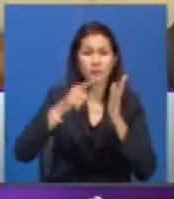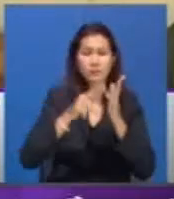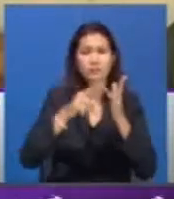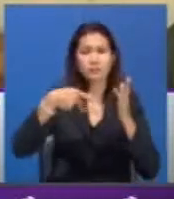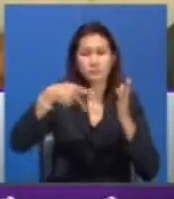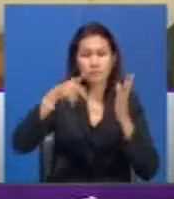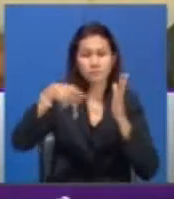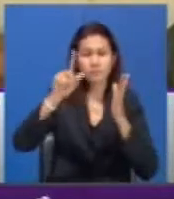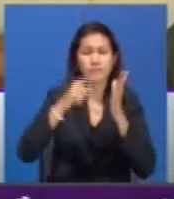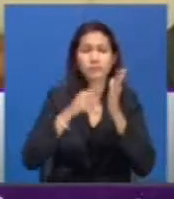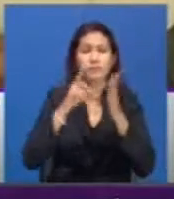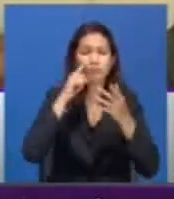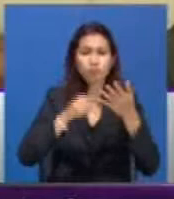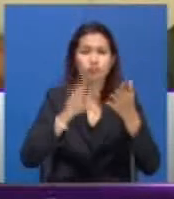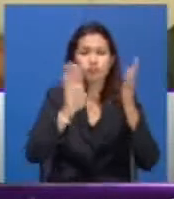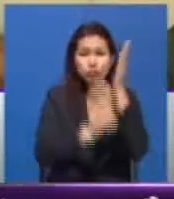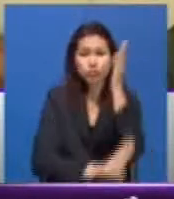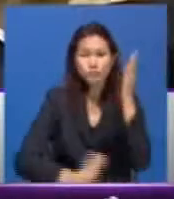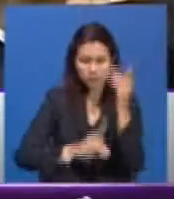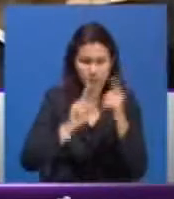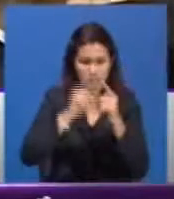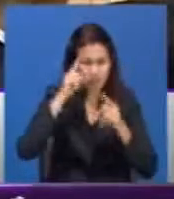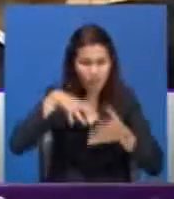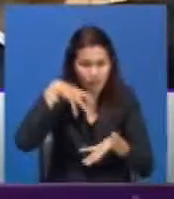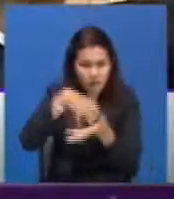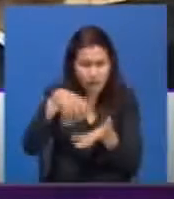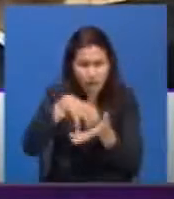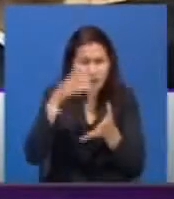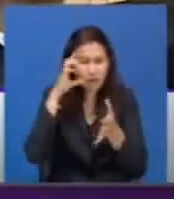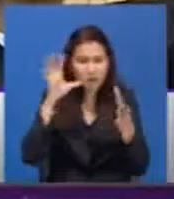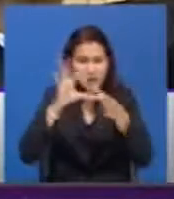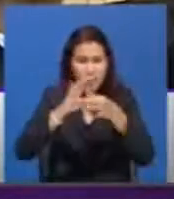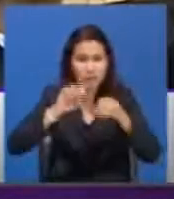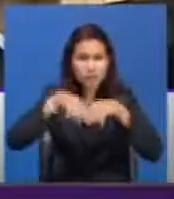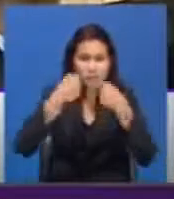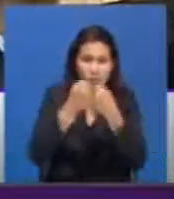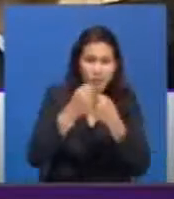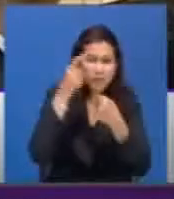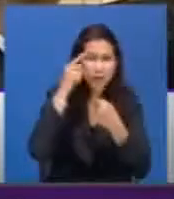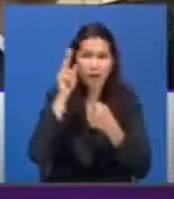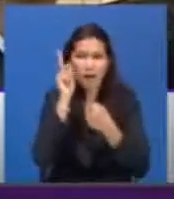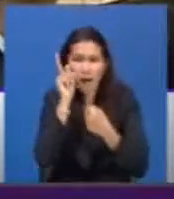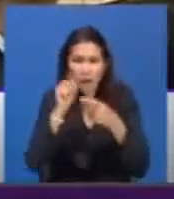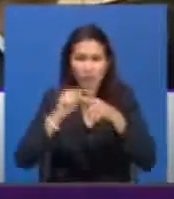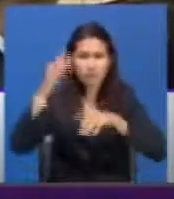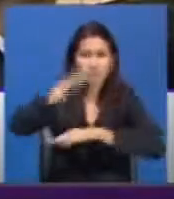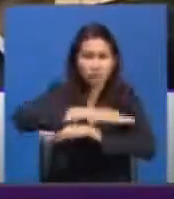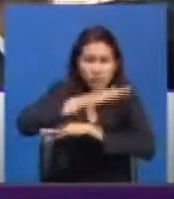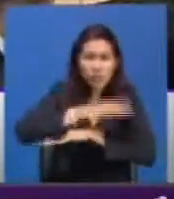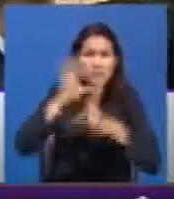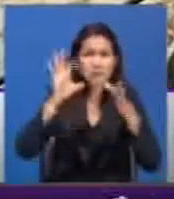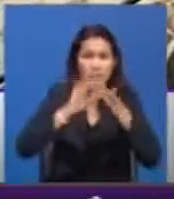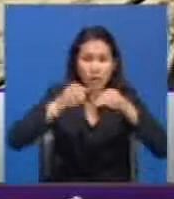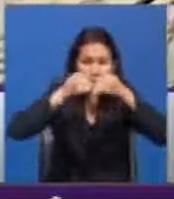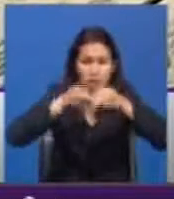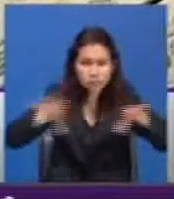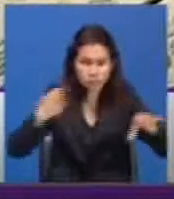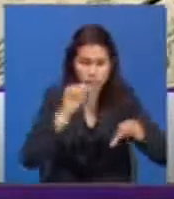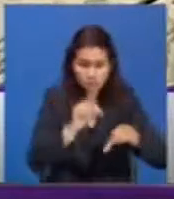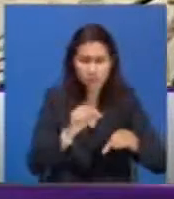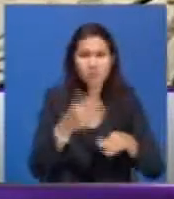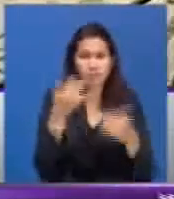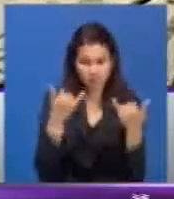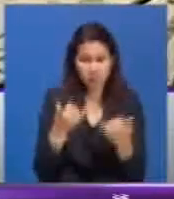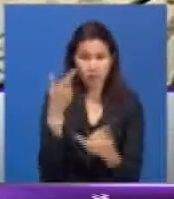ยูเครนและบูไนเพื่อทำความเข้าใจกรณีข้อกังวลของสมาคมนักข่าวนักหนังสือพิมพ์เรื่องของการนำเสนอข่าวซึ่งคส